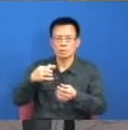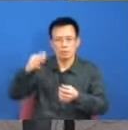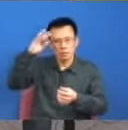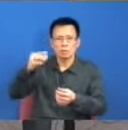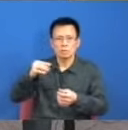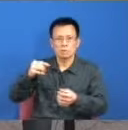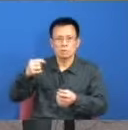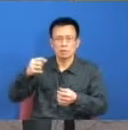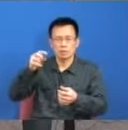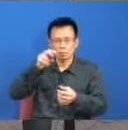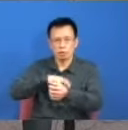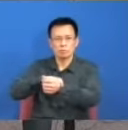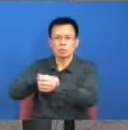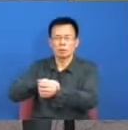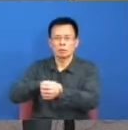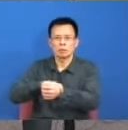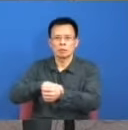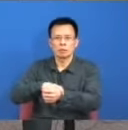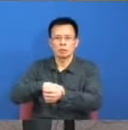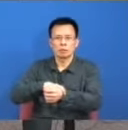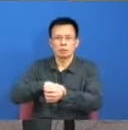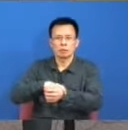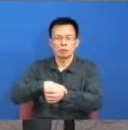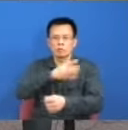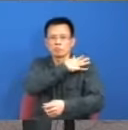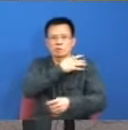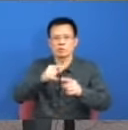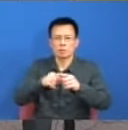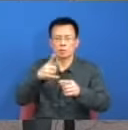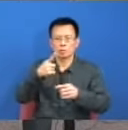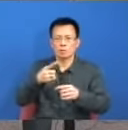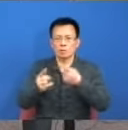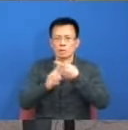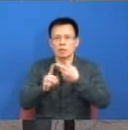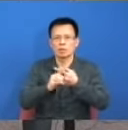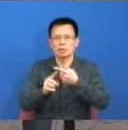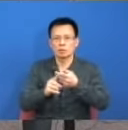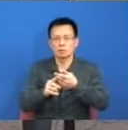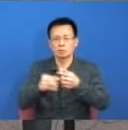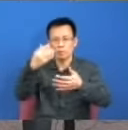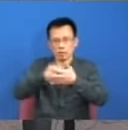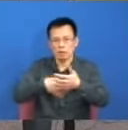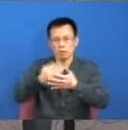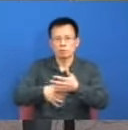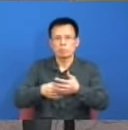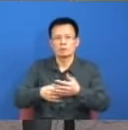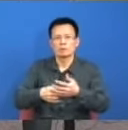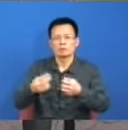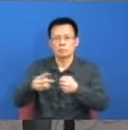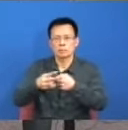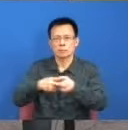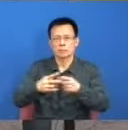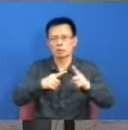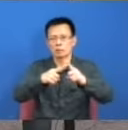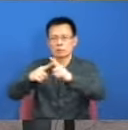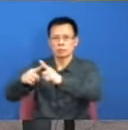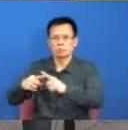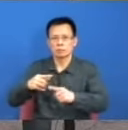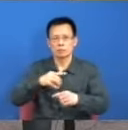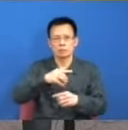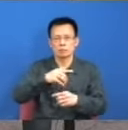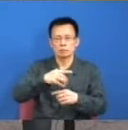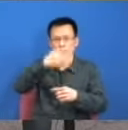個危險性減降到最低。咁第二樣嘢就係其實亦都要喺公眾層面即做好個顧問技巧，就係